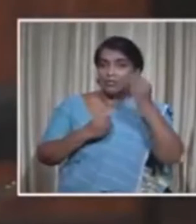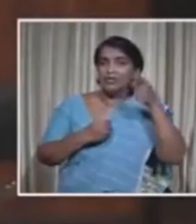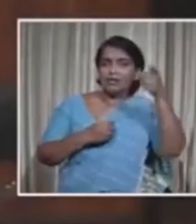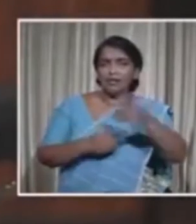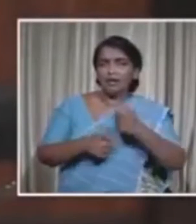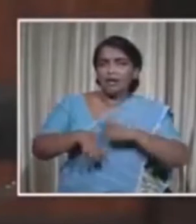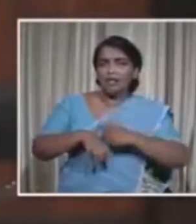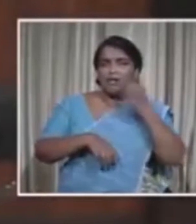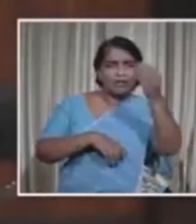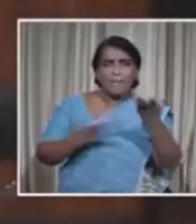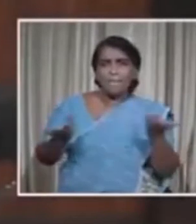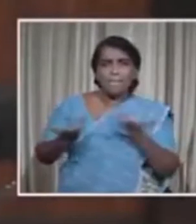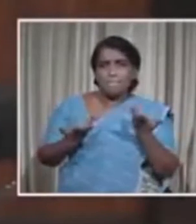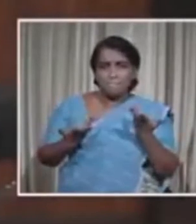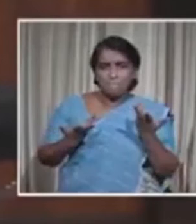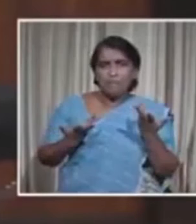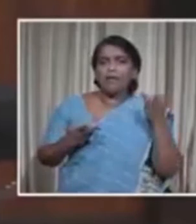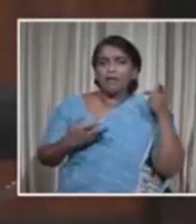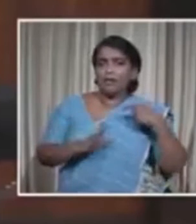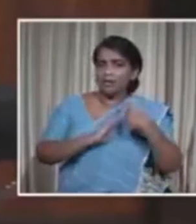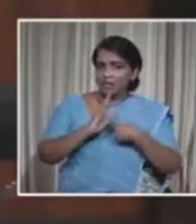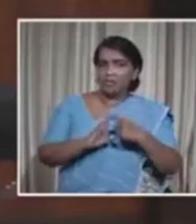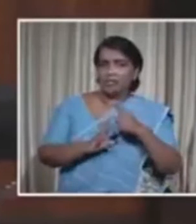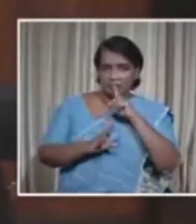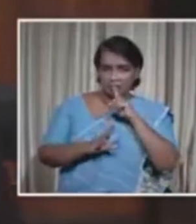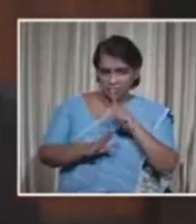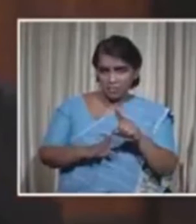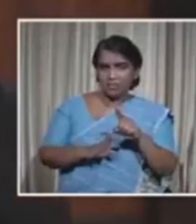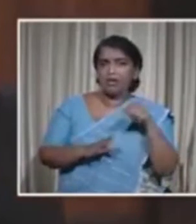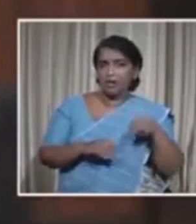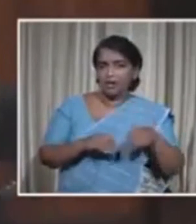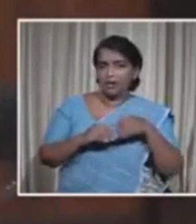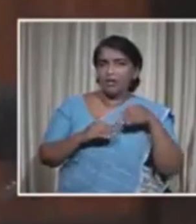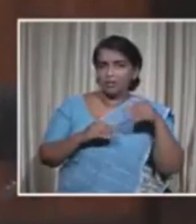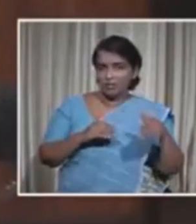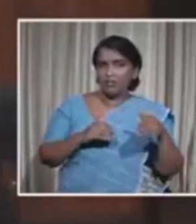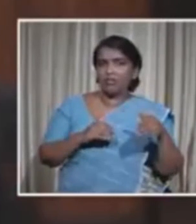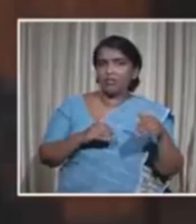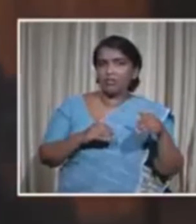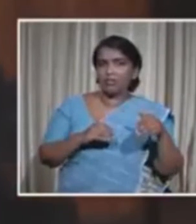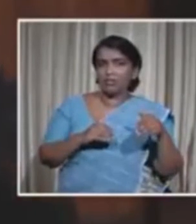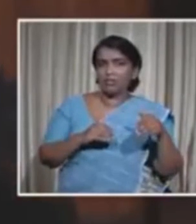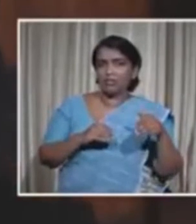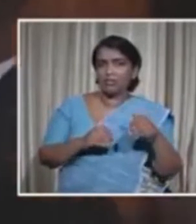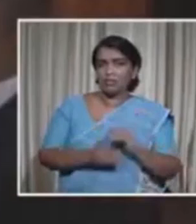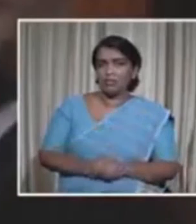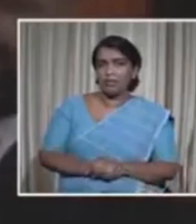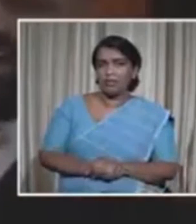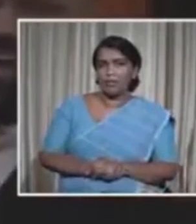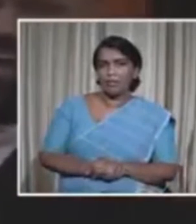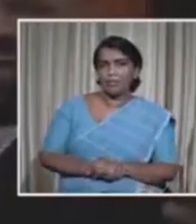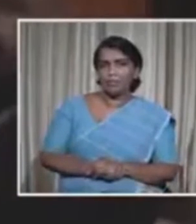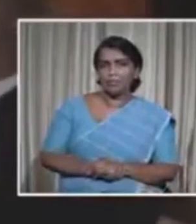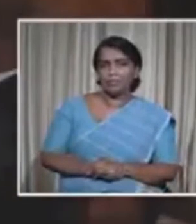தயவு செய்து இந்த நாட்டிற்கு நான் சொல்லிக் கொள்ள வருகின்ற விடயம், இன்று இருக்கின்றிடம் கொடுங்கள், நீங்க டயஸ்போராக்களிடம்